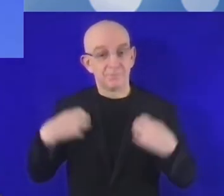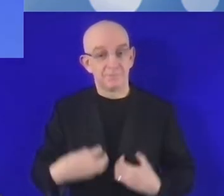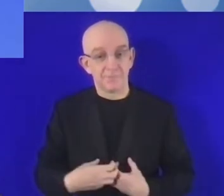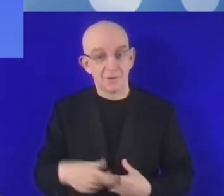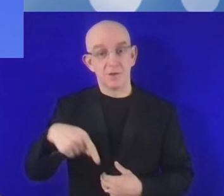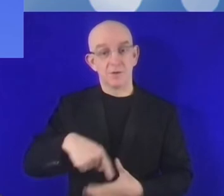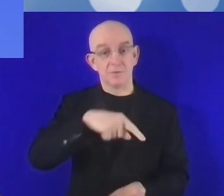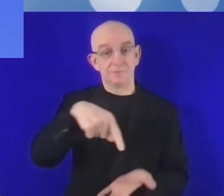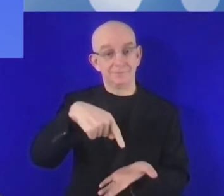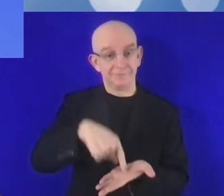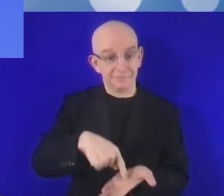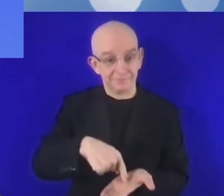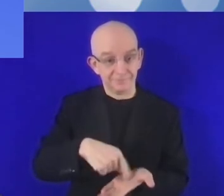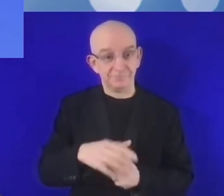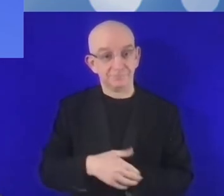Mesdames et messieurs,